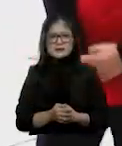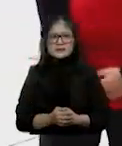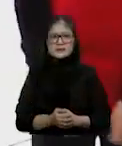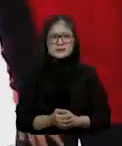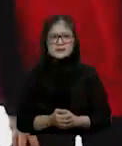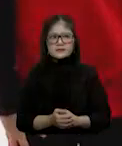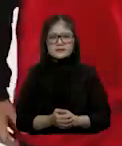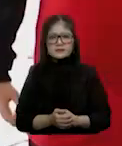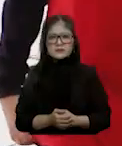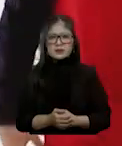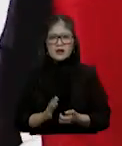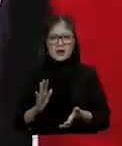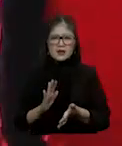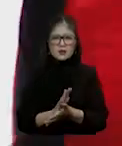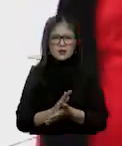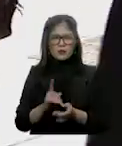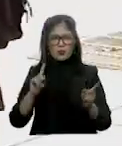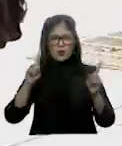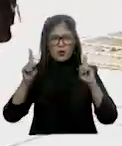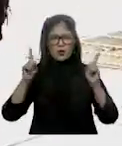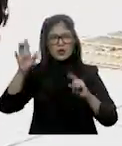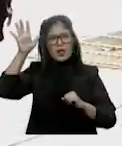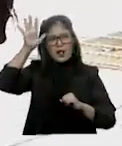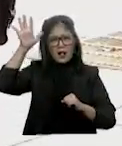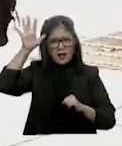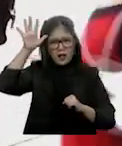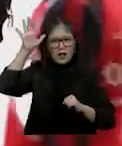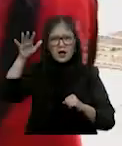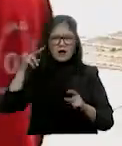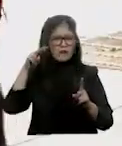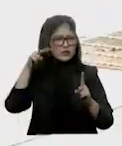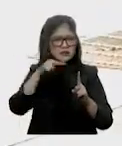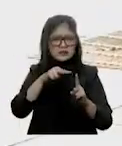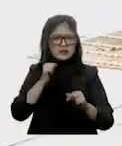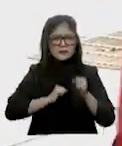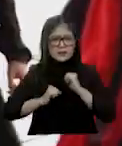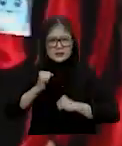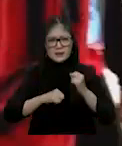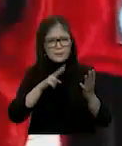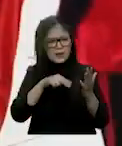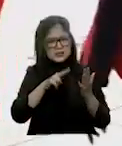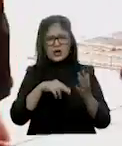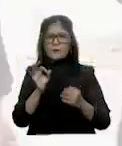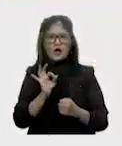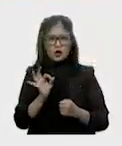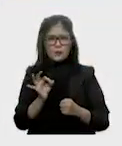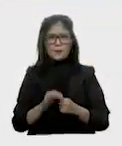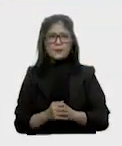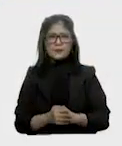Aduh, abang nggak tahu politik sama sekali. Nggak tahu punya visi apa-apanya? Nggak tahu, belum baca.